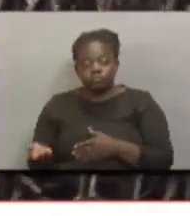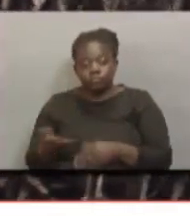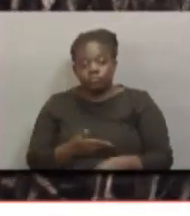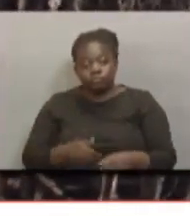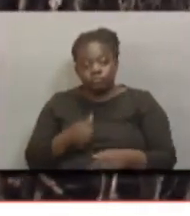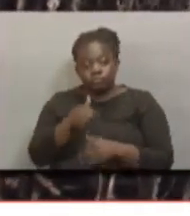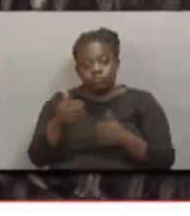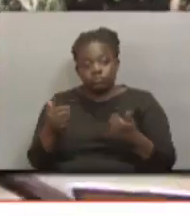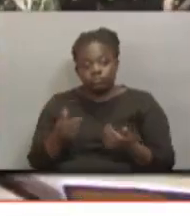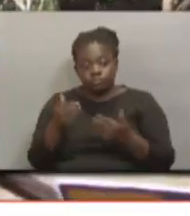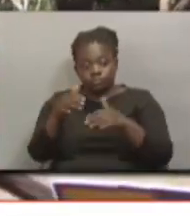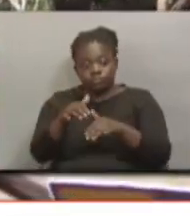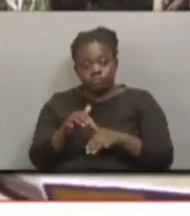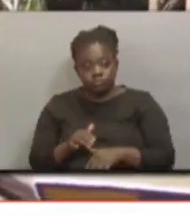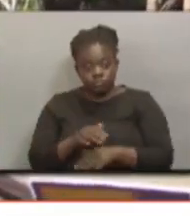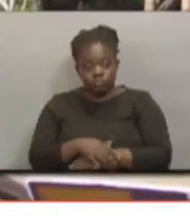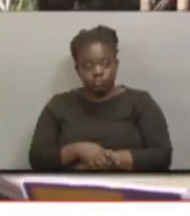n'abaana be abamu be yaziika.